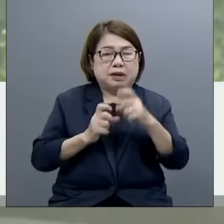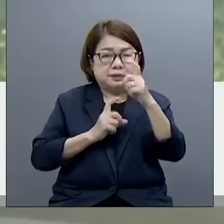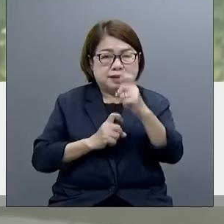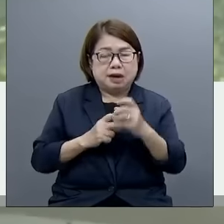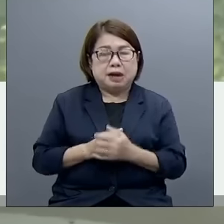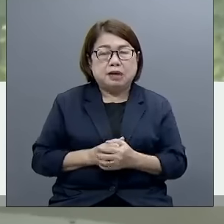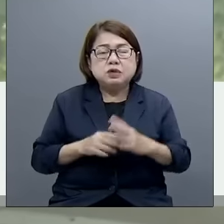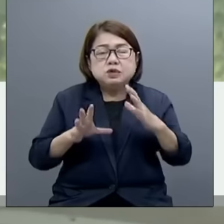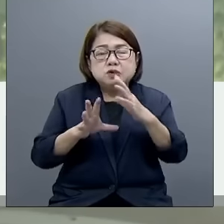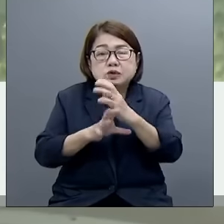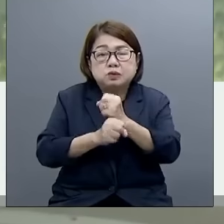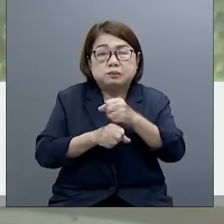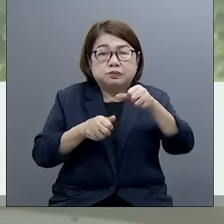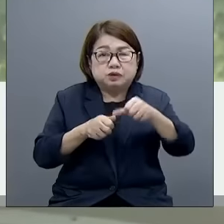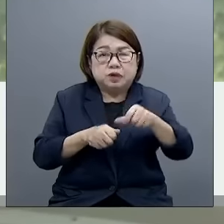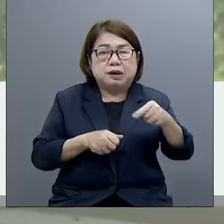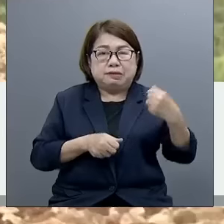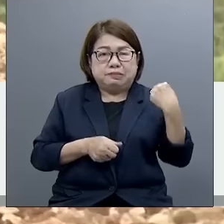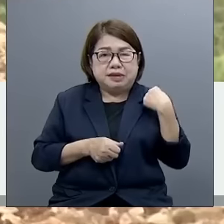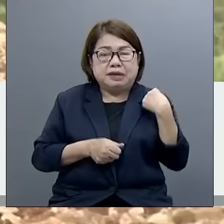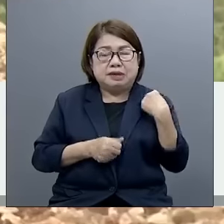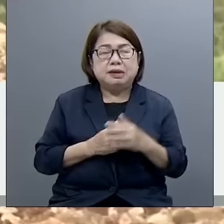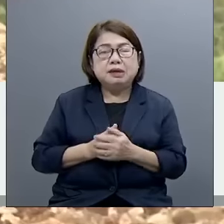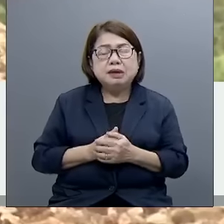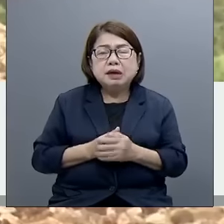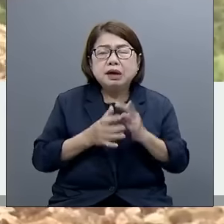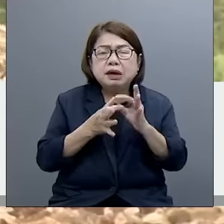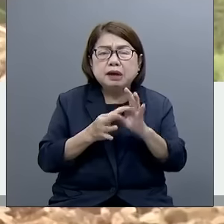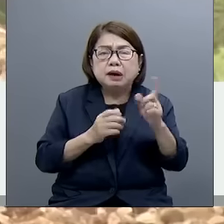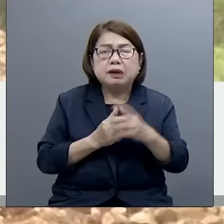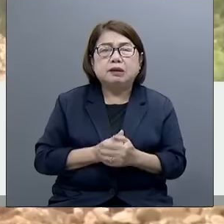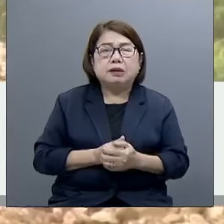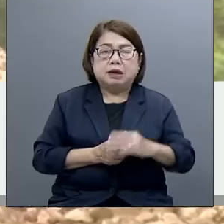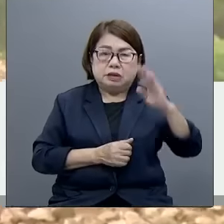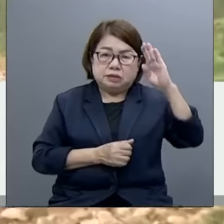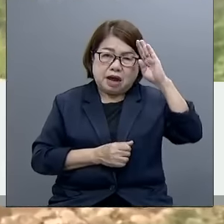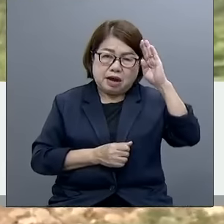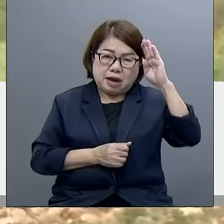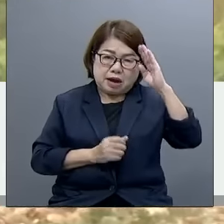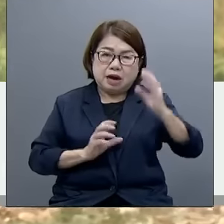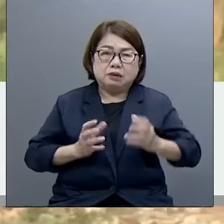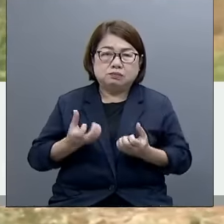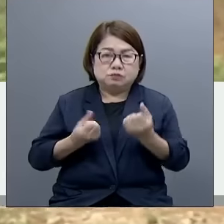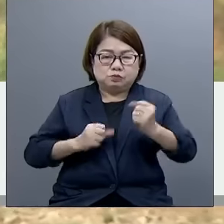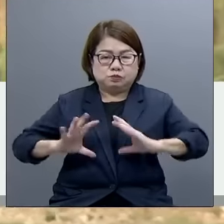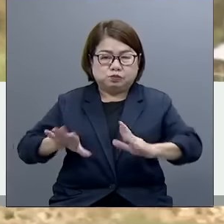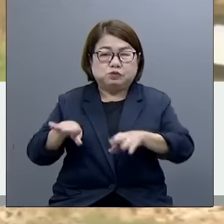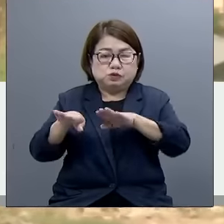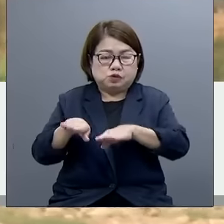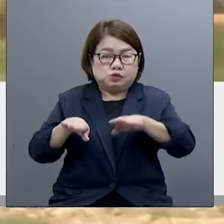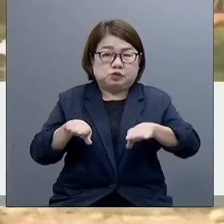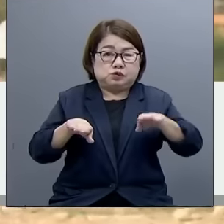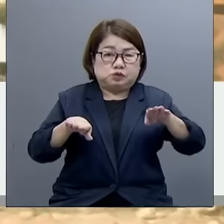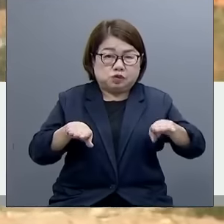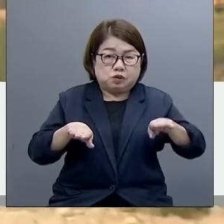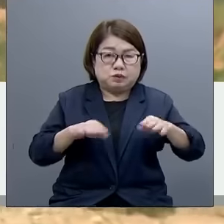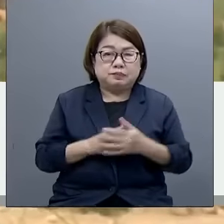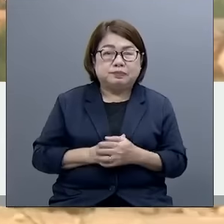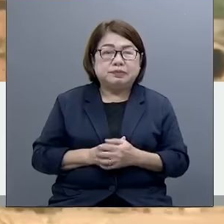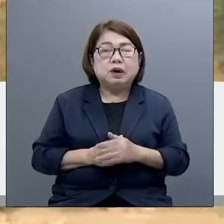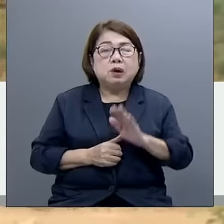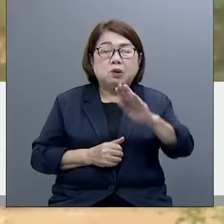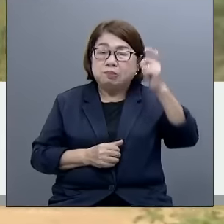มีความเคลื่อนไหวเป็นระยะนะครับโดยเฉพาะการเคลื่อนย้ายกำลังคนอย่างที่บอกแล้วก็จุดฐานปฏิบัติการ275ในเมียวดี